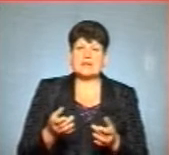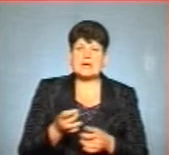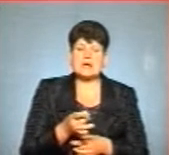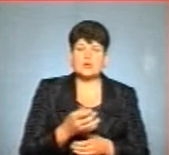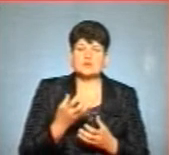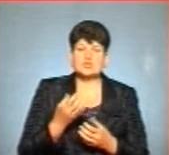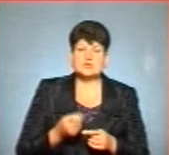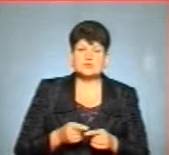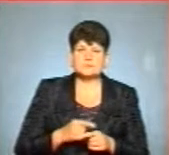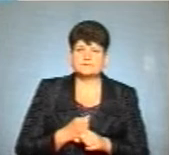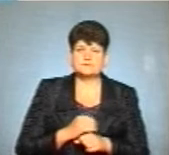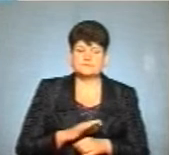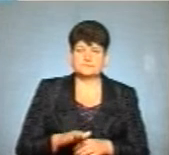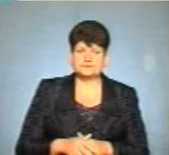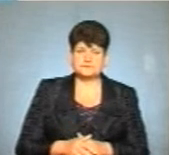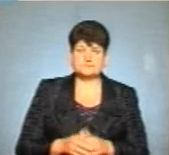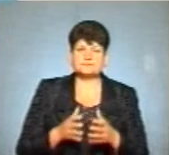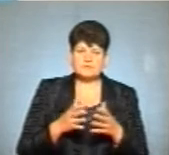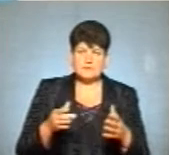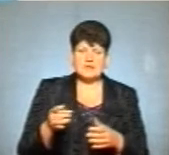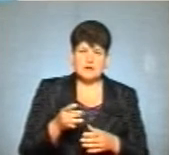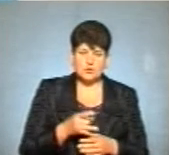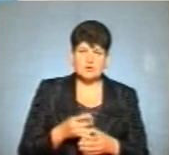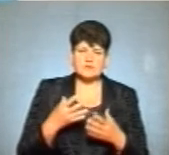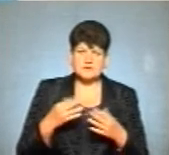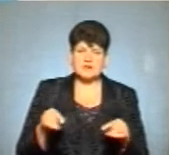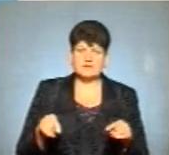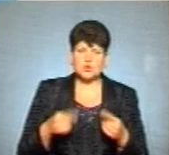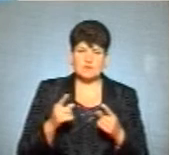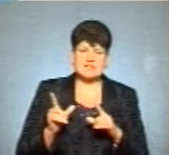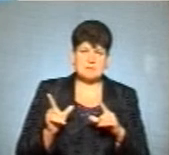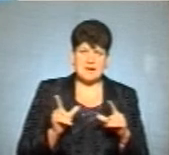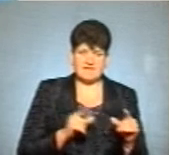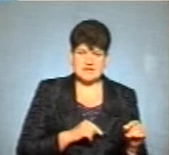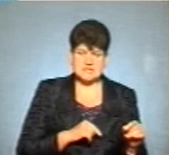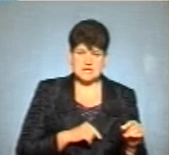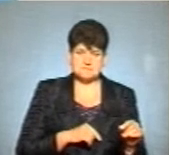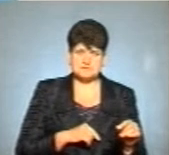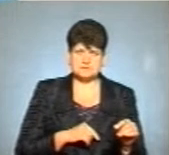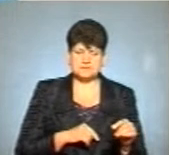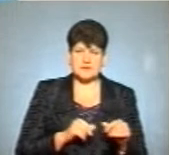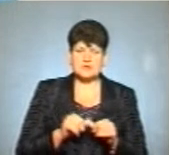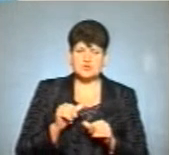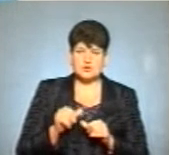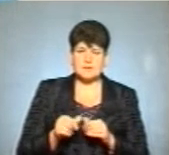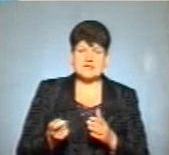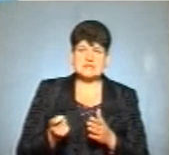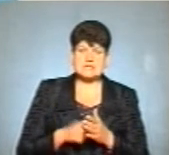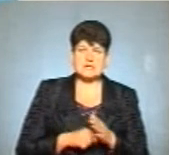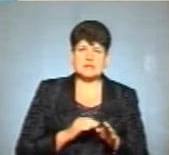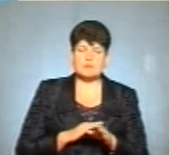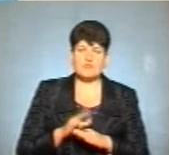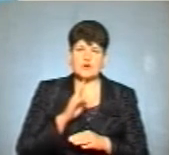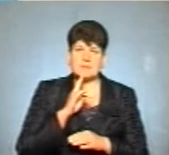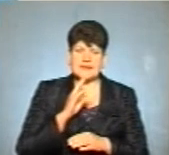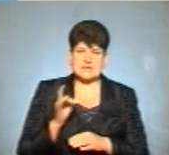ще цього не зроблено? Так, у більшості районів відновлені перевезення. Зокрема, закритий повністю Кременецький